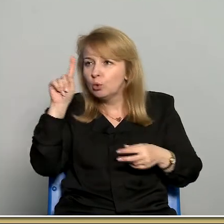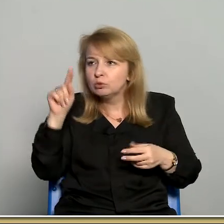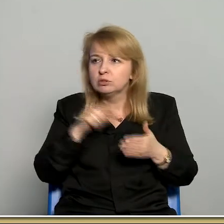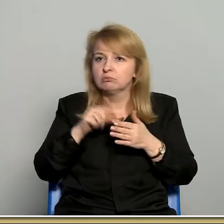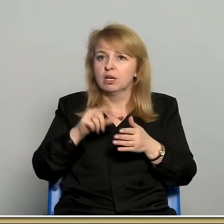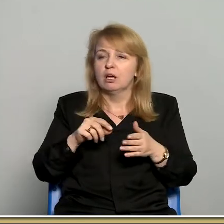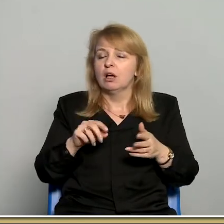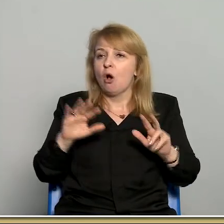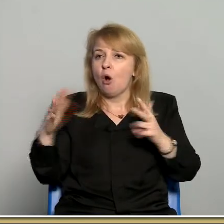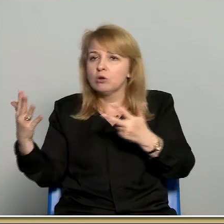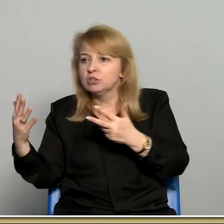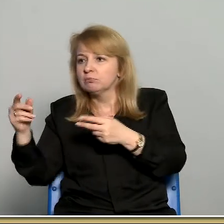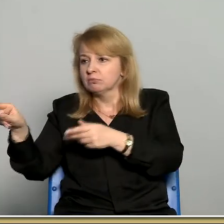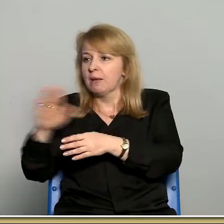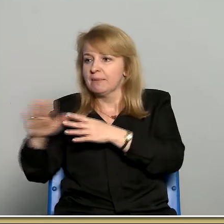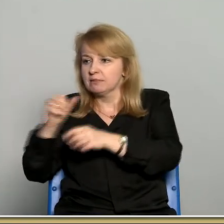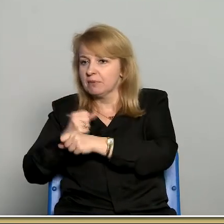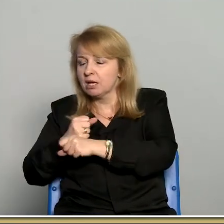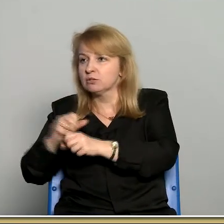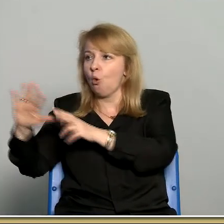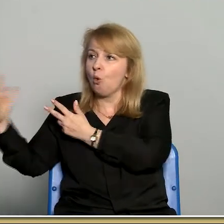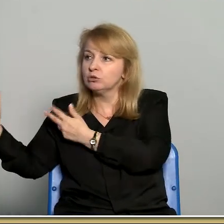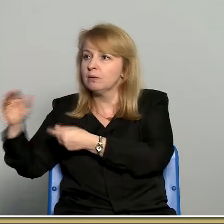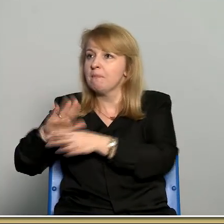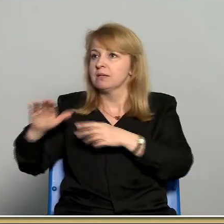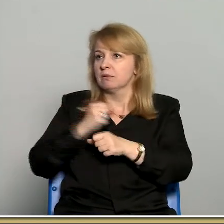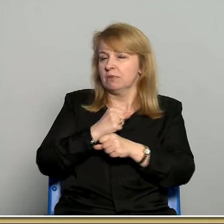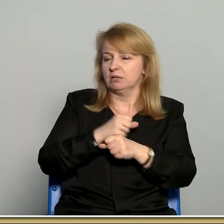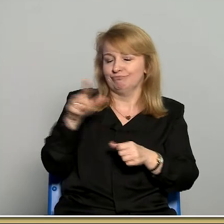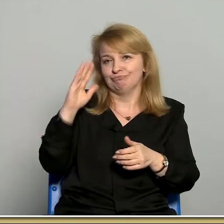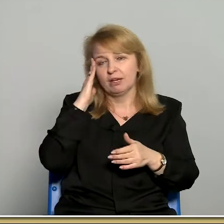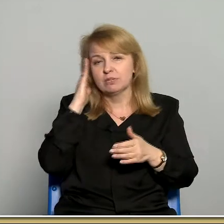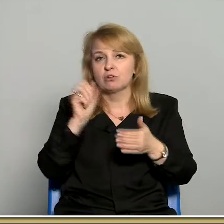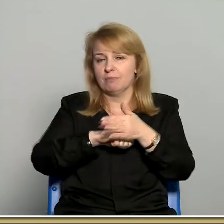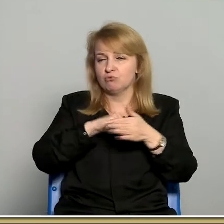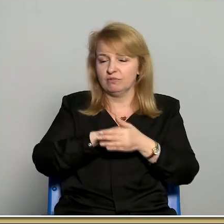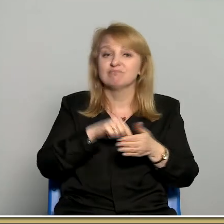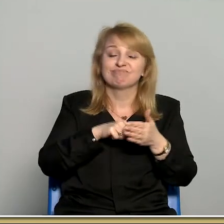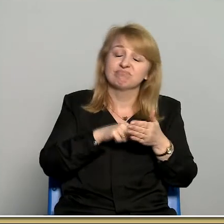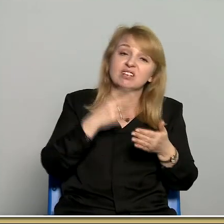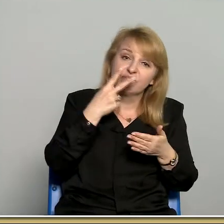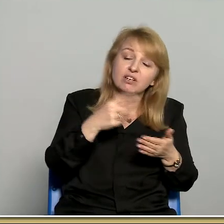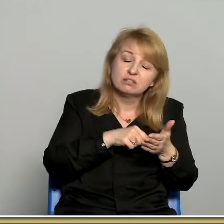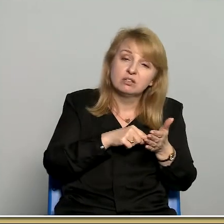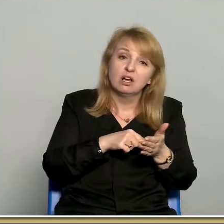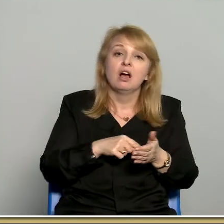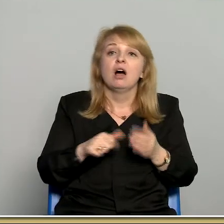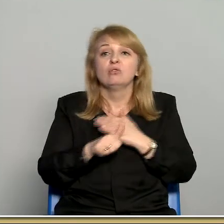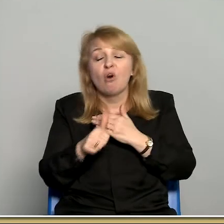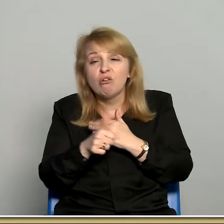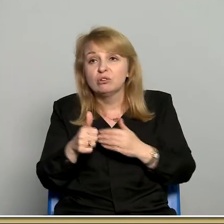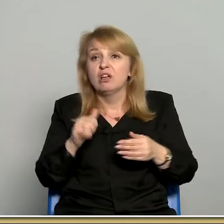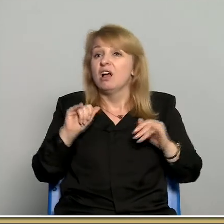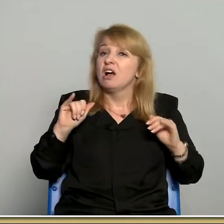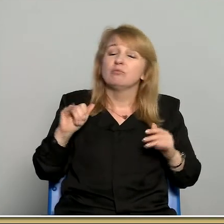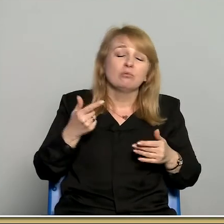który jest osobą bezrobotną, niestety jest mieszkańcem województwa mazowieckiego. To pokazuje, jak